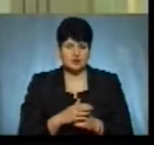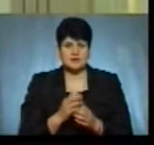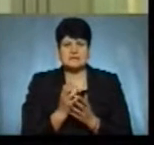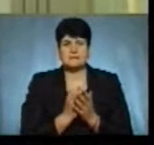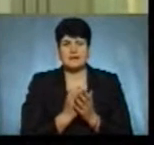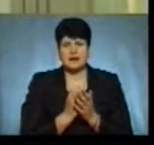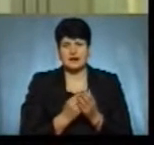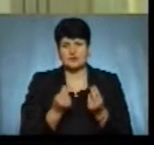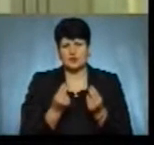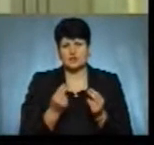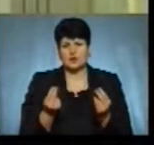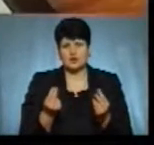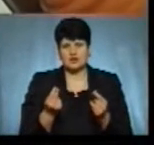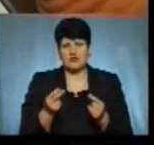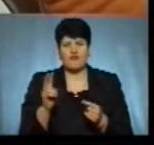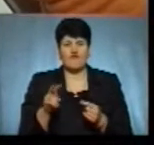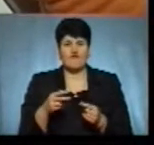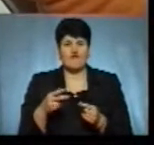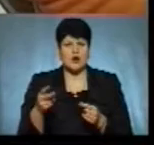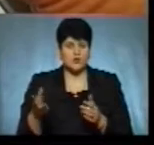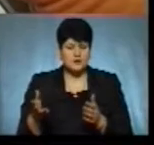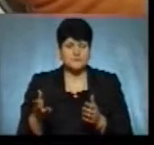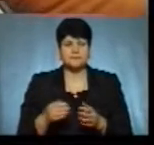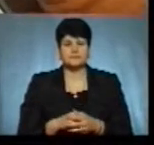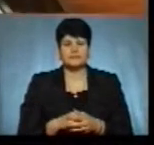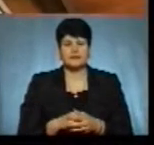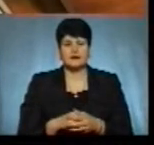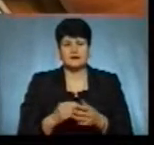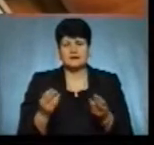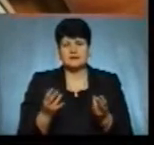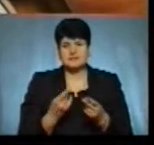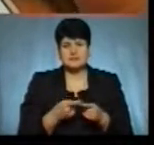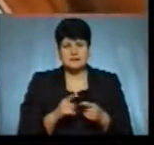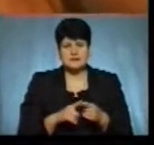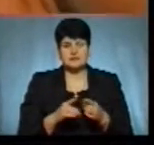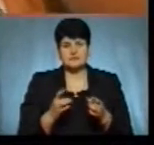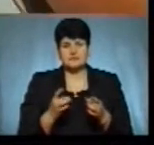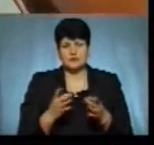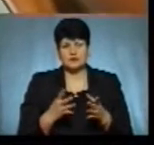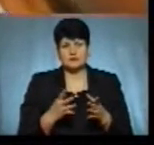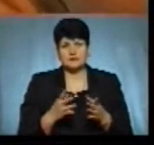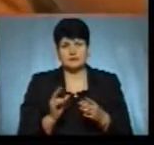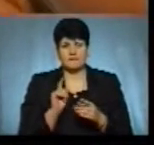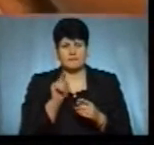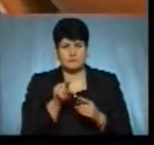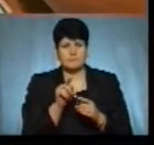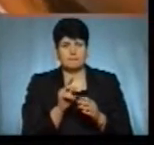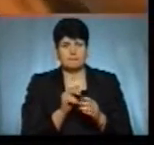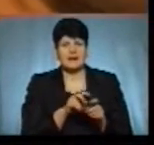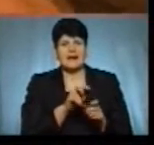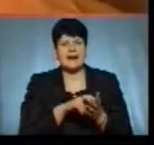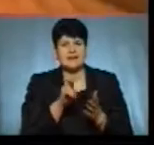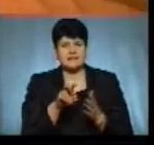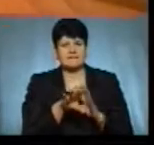зберігати трохи грошей у валюті. Треба зробити два дуже прості дії. Перейти до переказів, вибрати